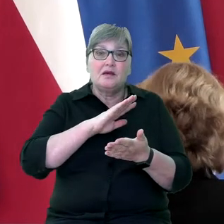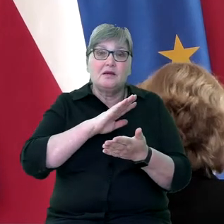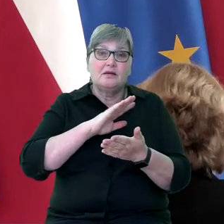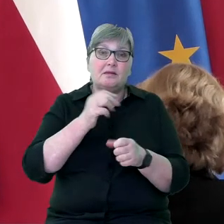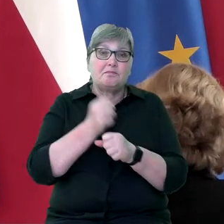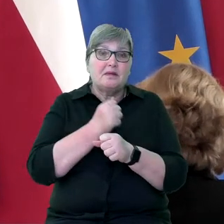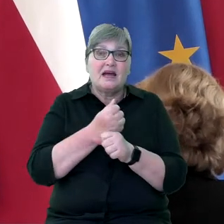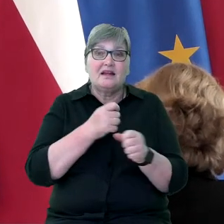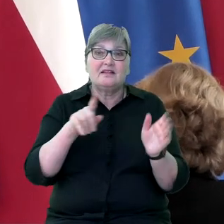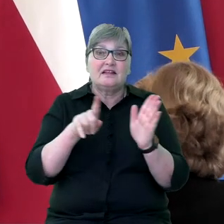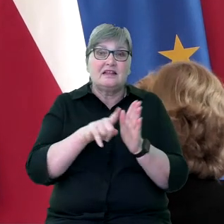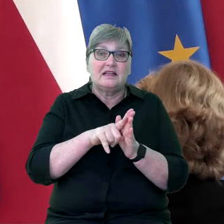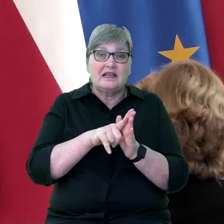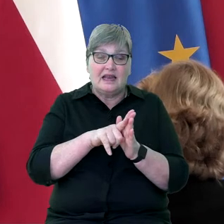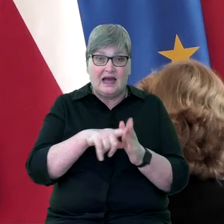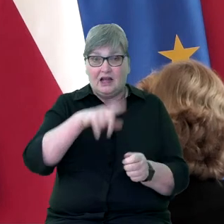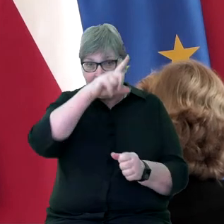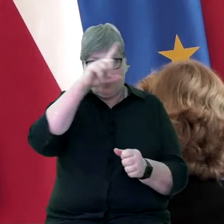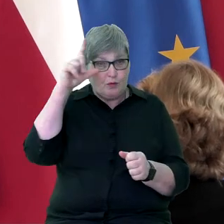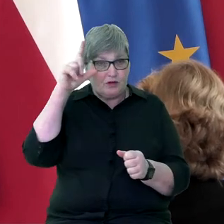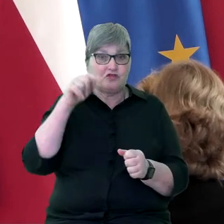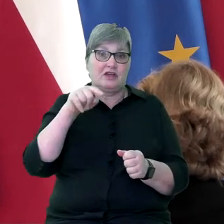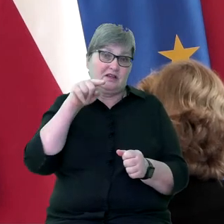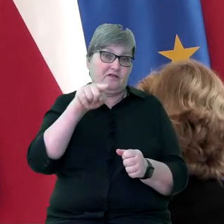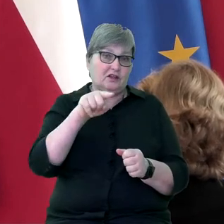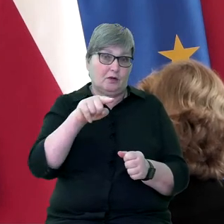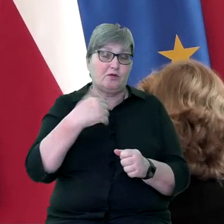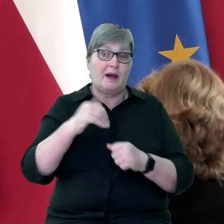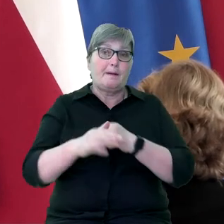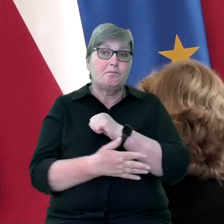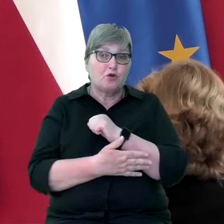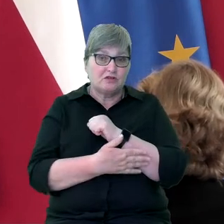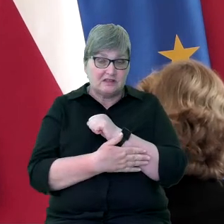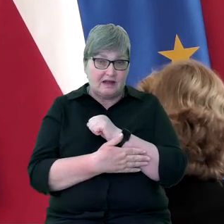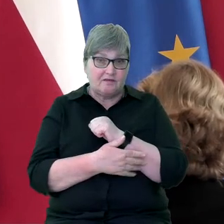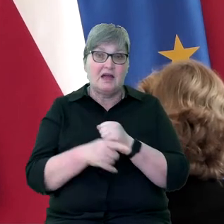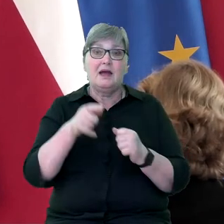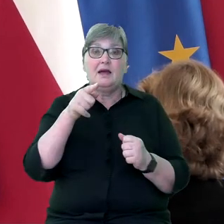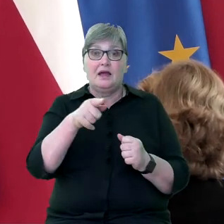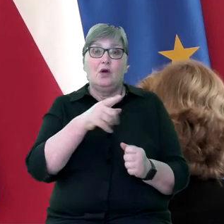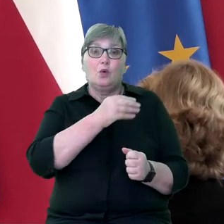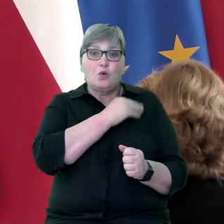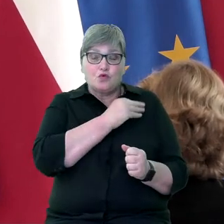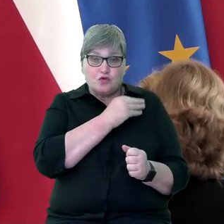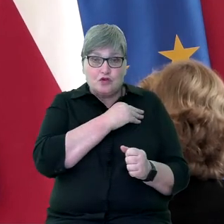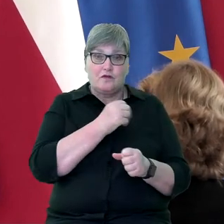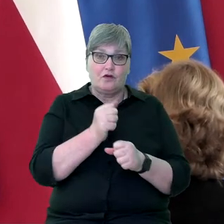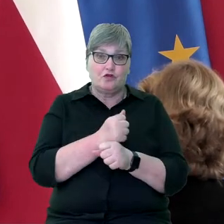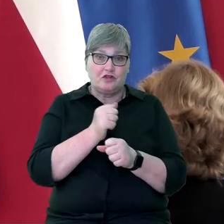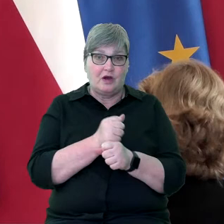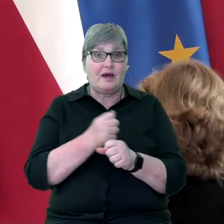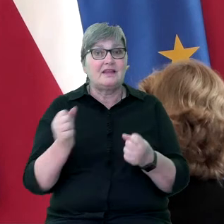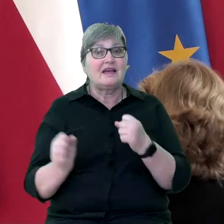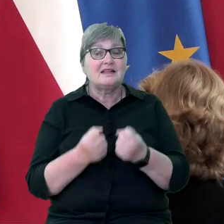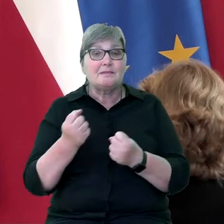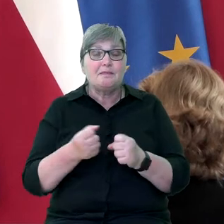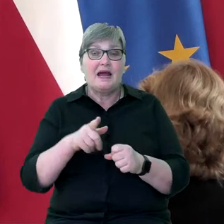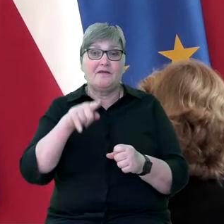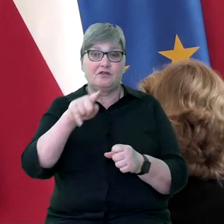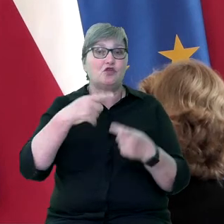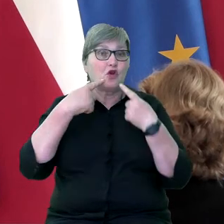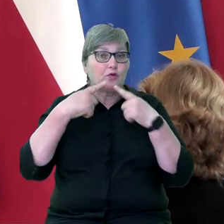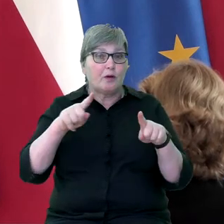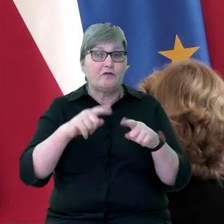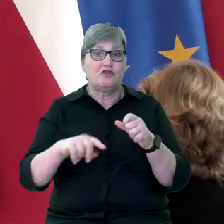służbie cywilnej, oprócz innych oczywistych jak legalność i uczciwość działania, sprawność, odpowiedzialność wobec państwa